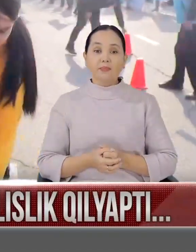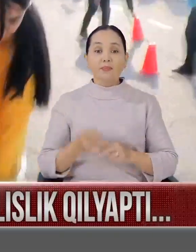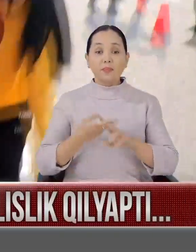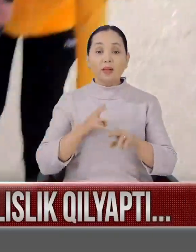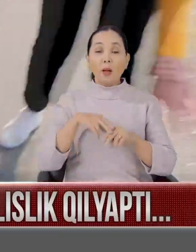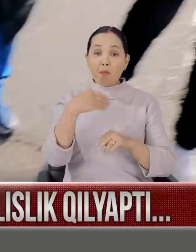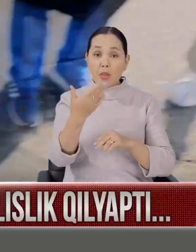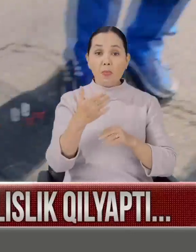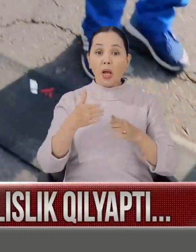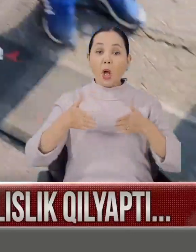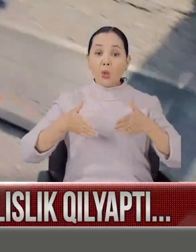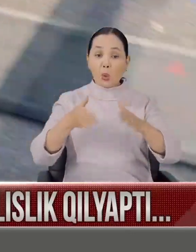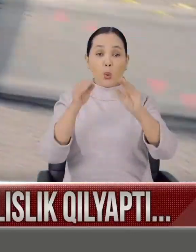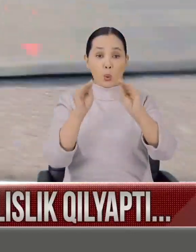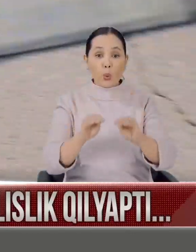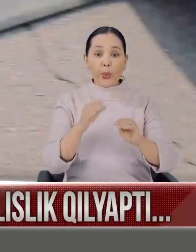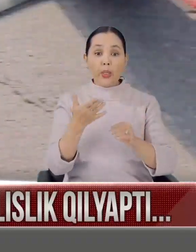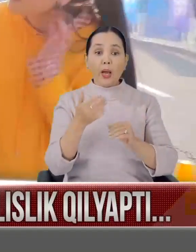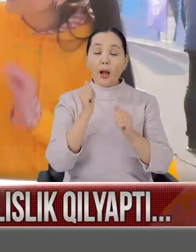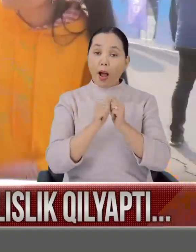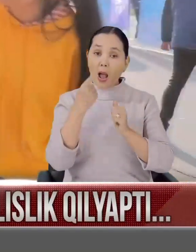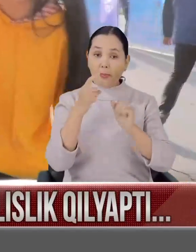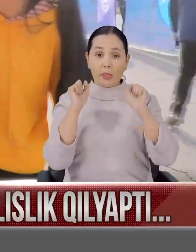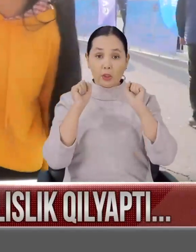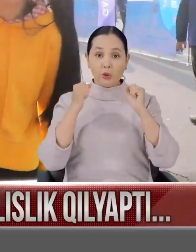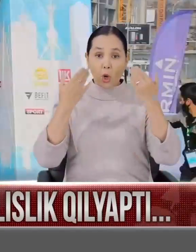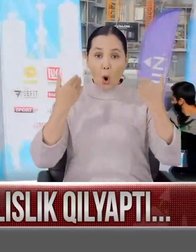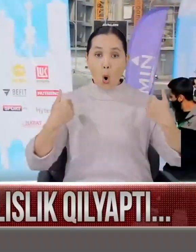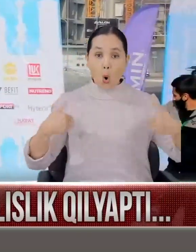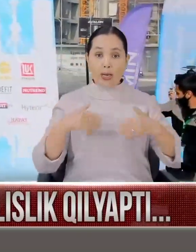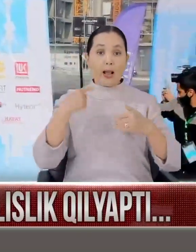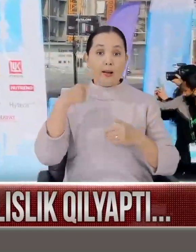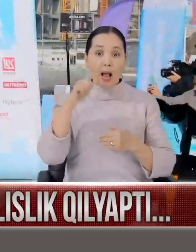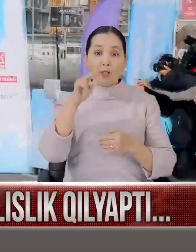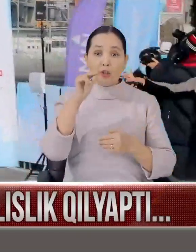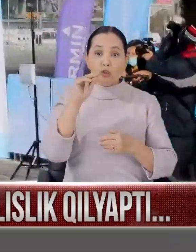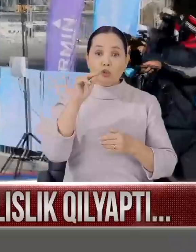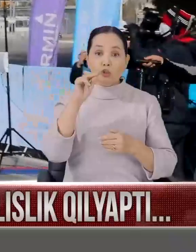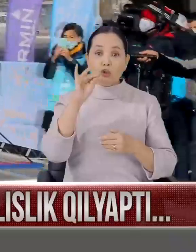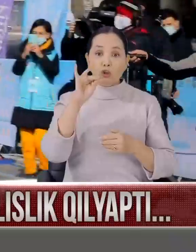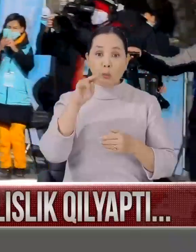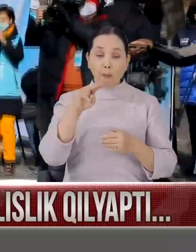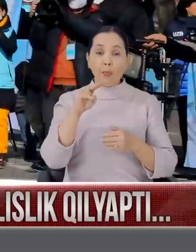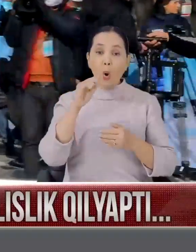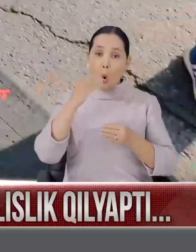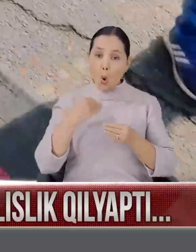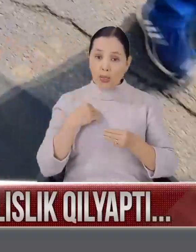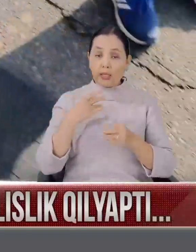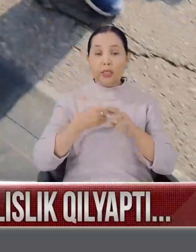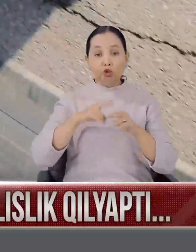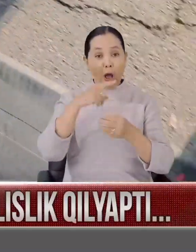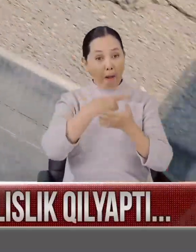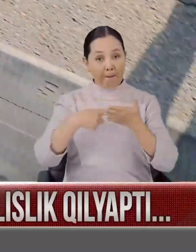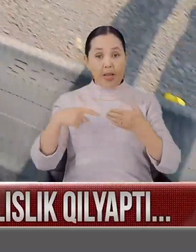Men bunaqa yo'lga qo'yilayotgan narsa nima o'zi? Har bitta sportchini ko'krak raqamida chip o'rnatilgan. Har 5 kilometrda shunaqa